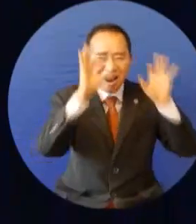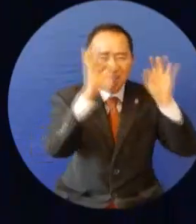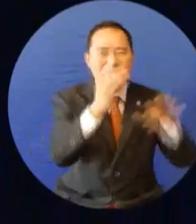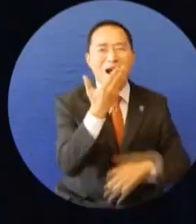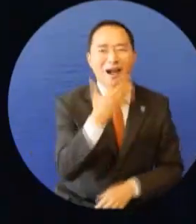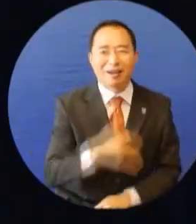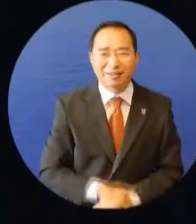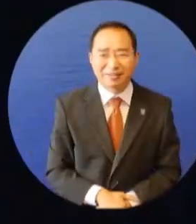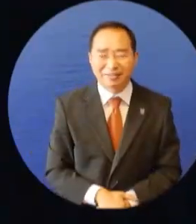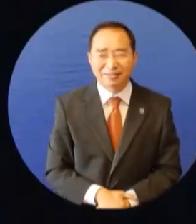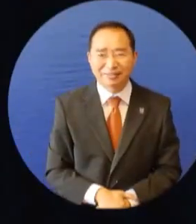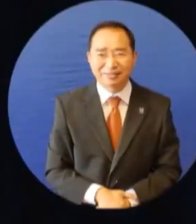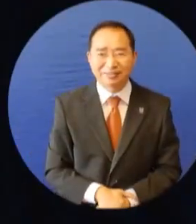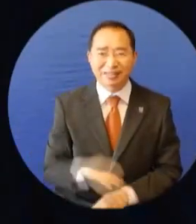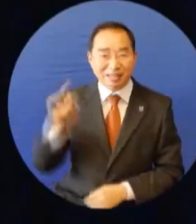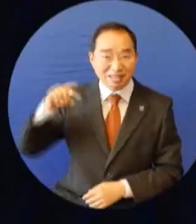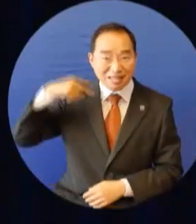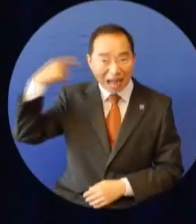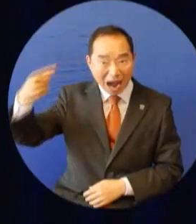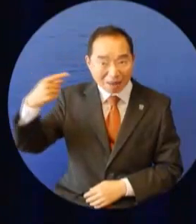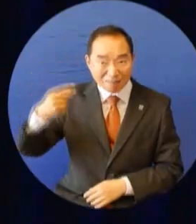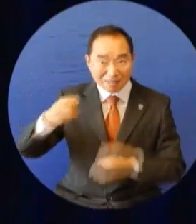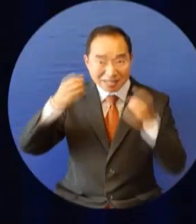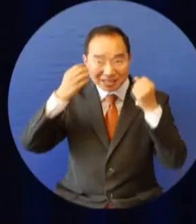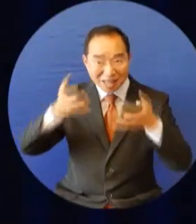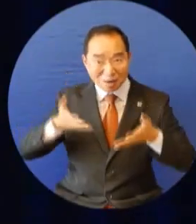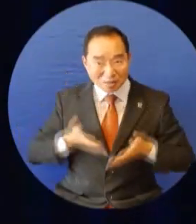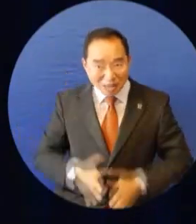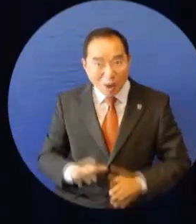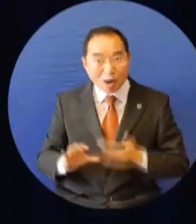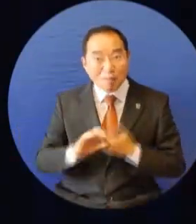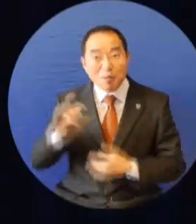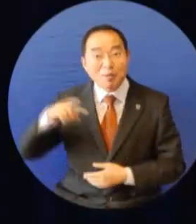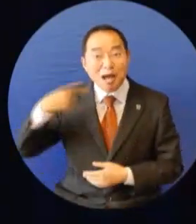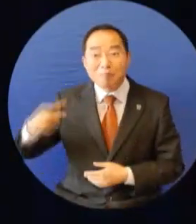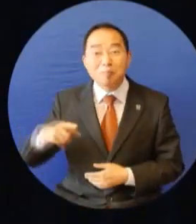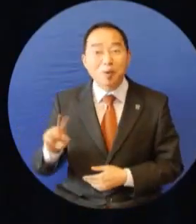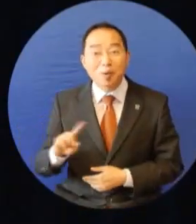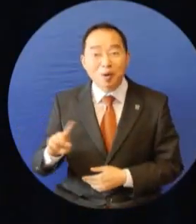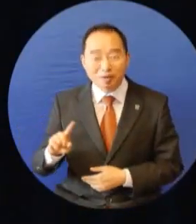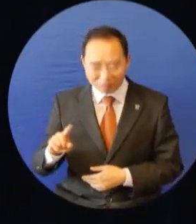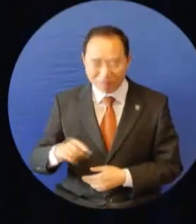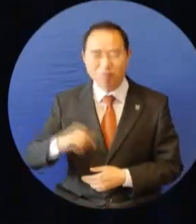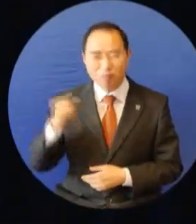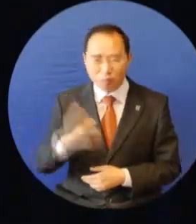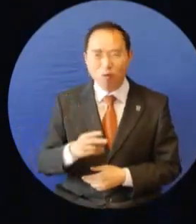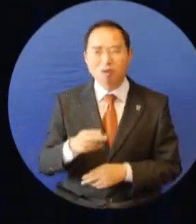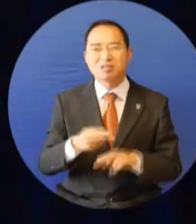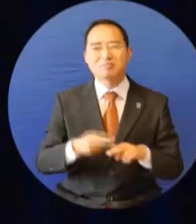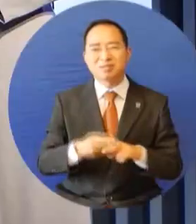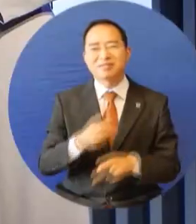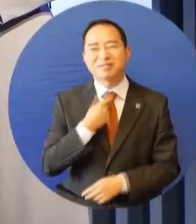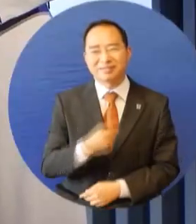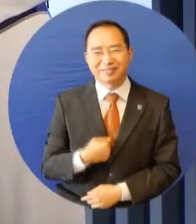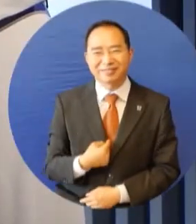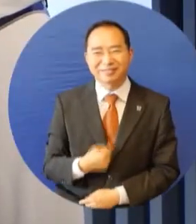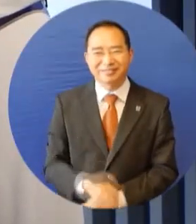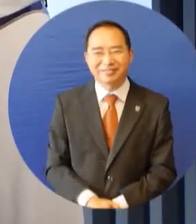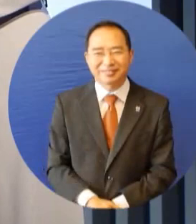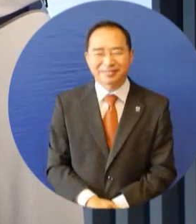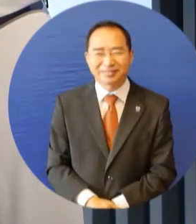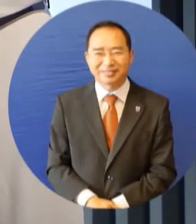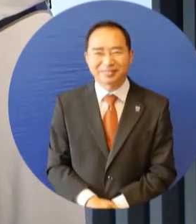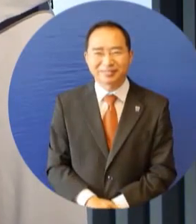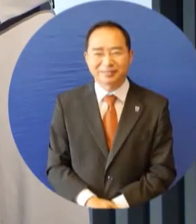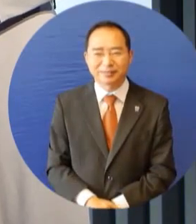아니라. 그래서 나는 다음 생에 또 뭘 하겠냐 그러면 기회가 주어진다면 또 음식을